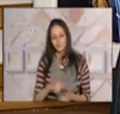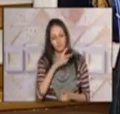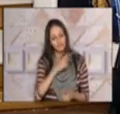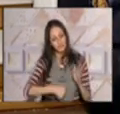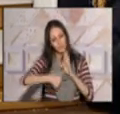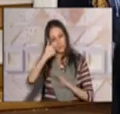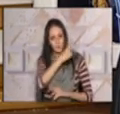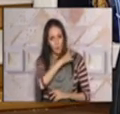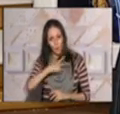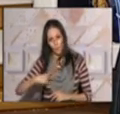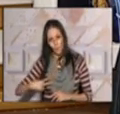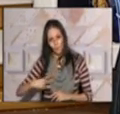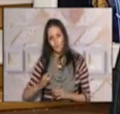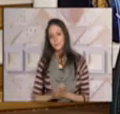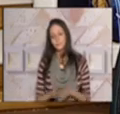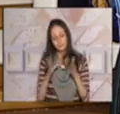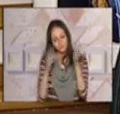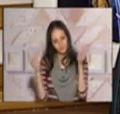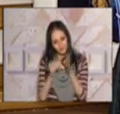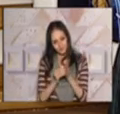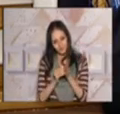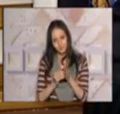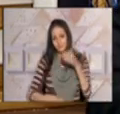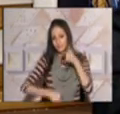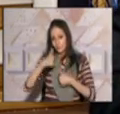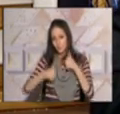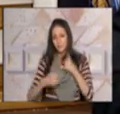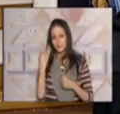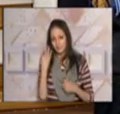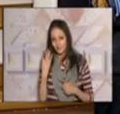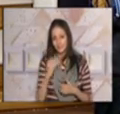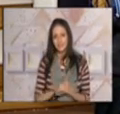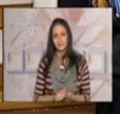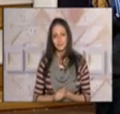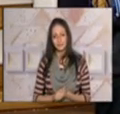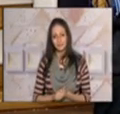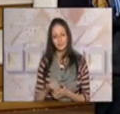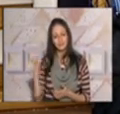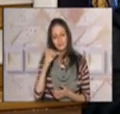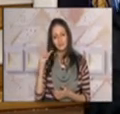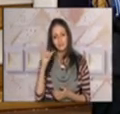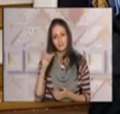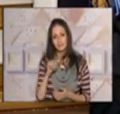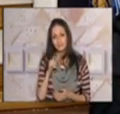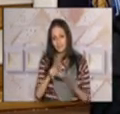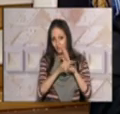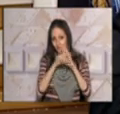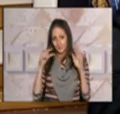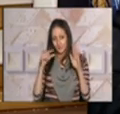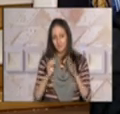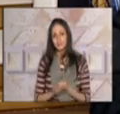الحكومي. بنستعد لإطلاق النسخة الثالثة بإذن الله، هنلقي الضوء على أهمية هذه الجائزة كجائزة وطنية على